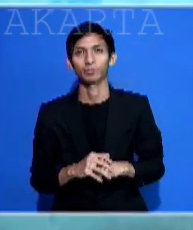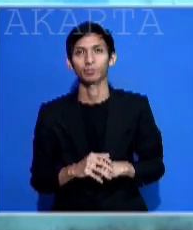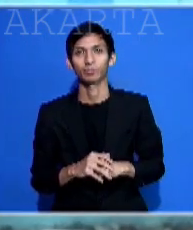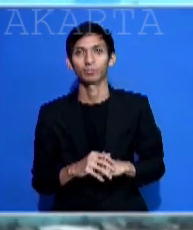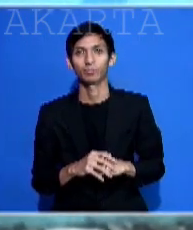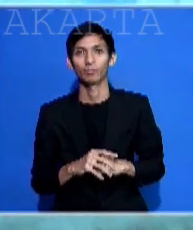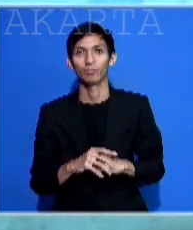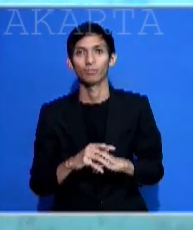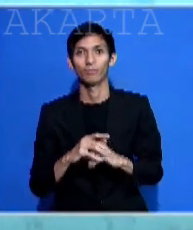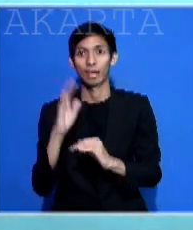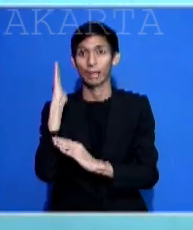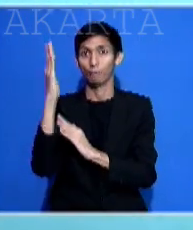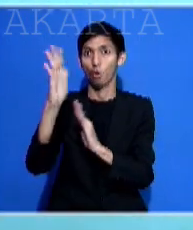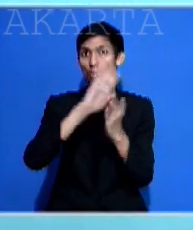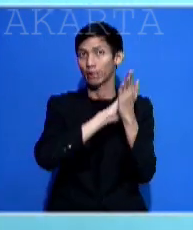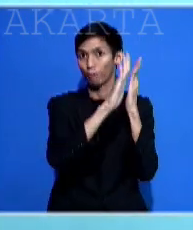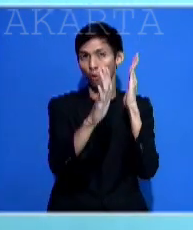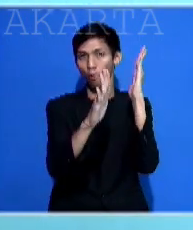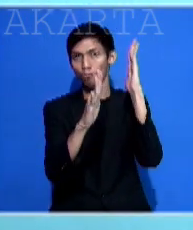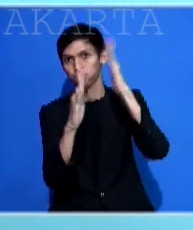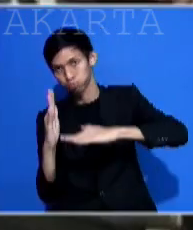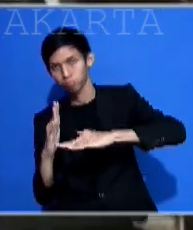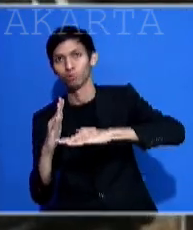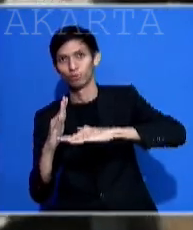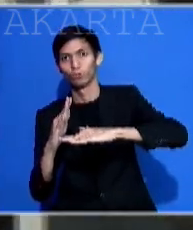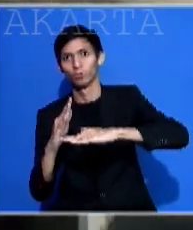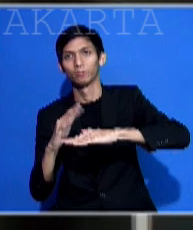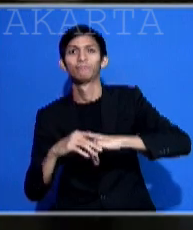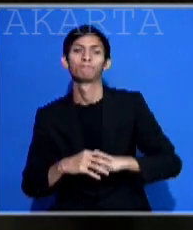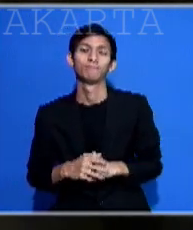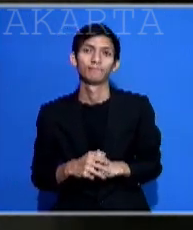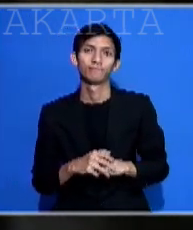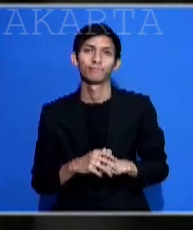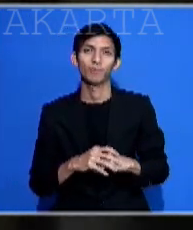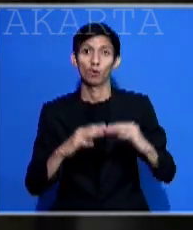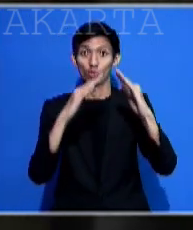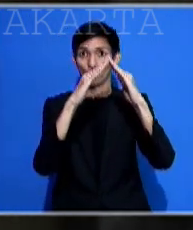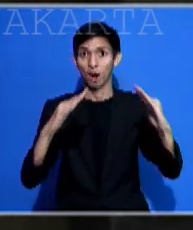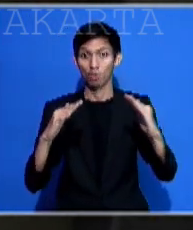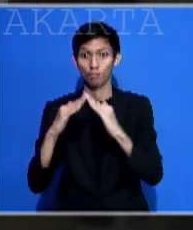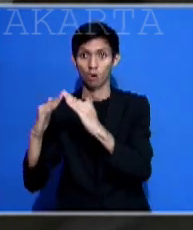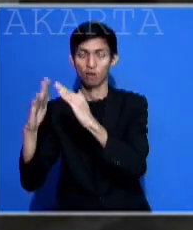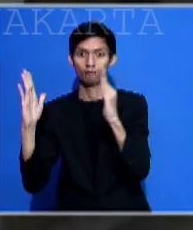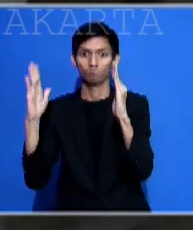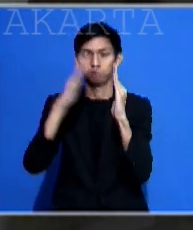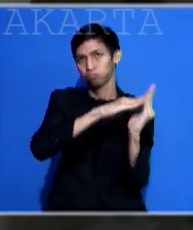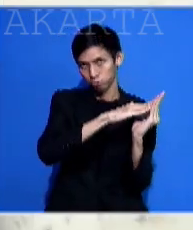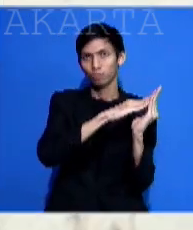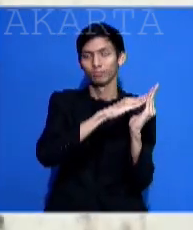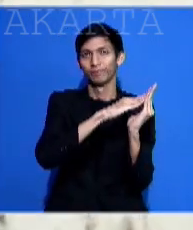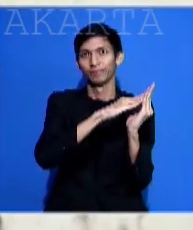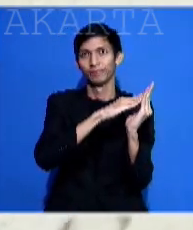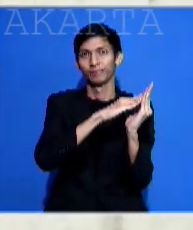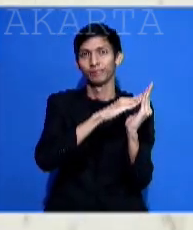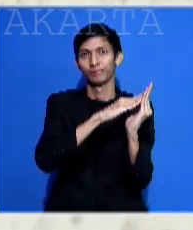rumah di sebagian Selatan ini menimpa sebagian bangunan rumah milik ketua RT 05 Rajiman Adapun sebagian dinding bangunan juga terlihat